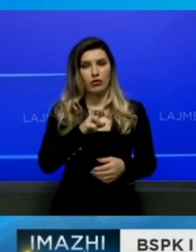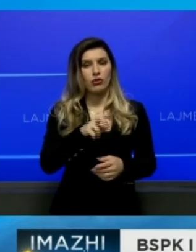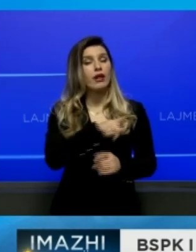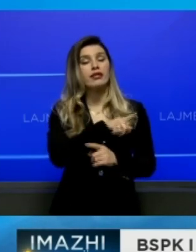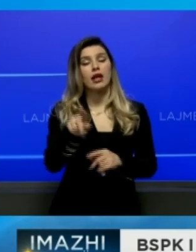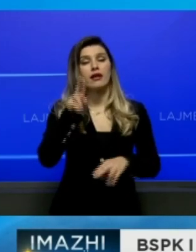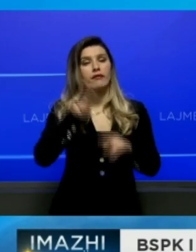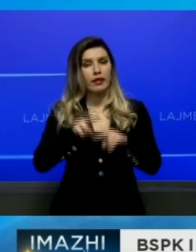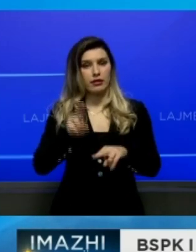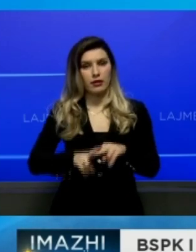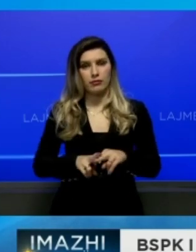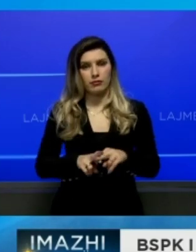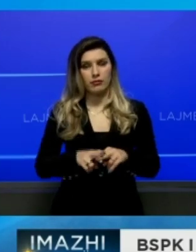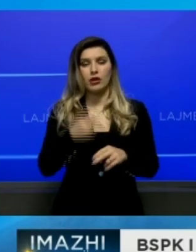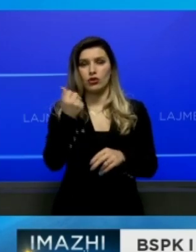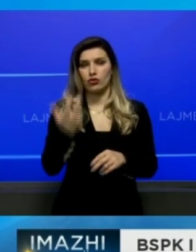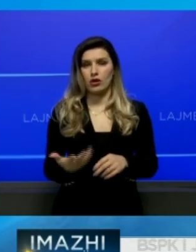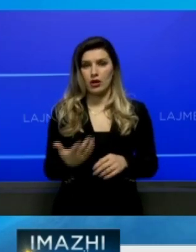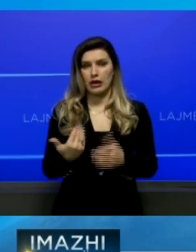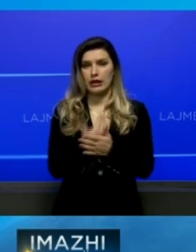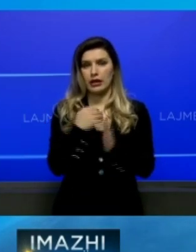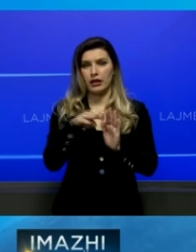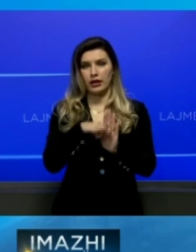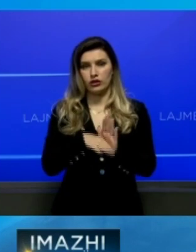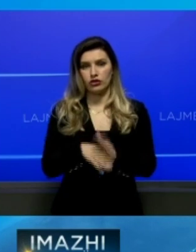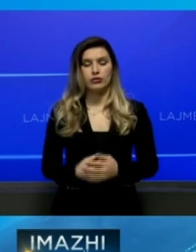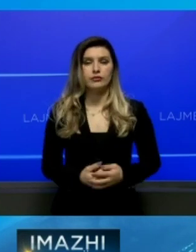në miratimin e ligjit për paga.